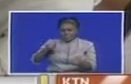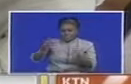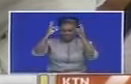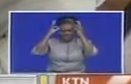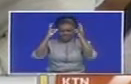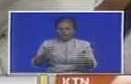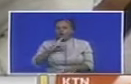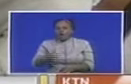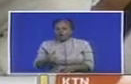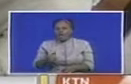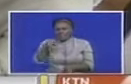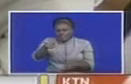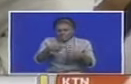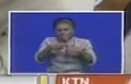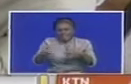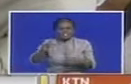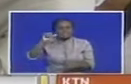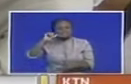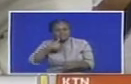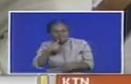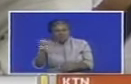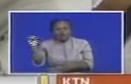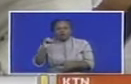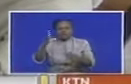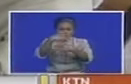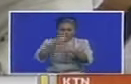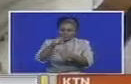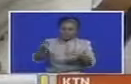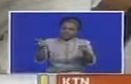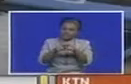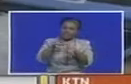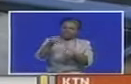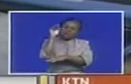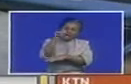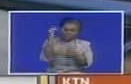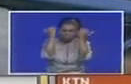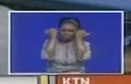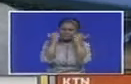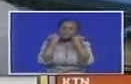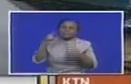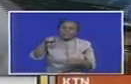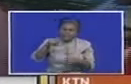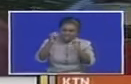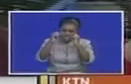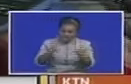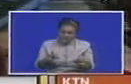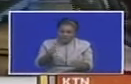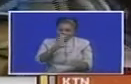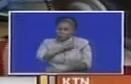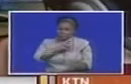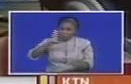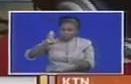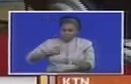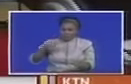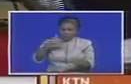iliamuru shughuli hiyo kuanza upya. Olive Telecommunications kwa upande wake imeomba mahakama kwamba endapo bodi hiyo ilikwazwa